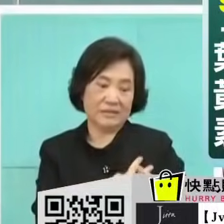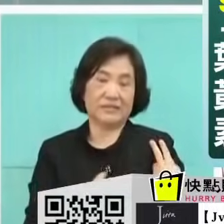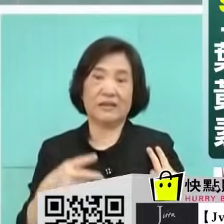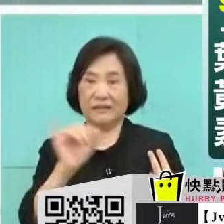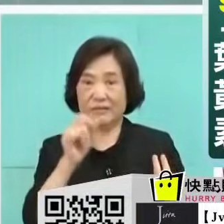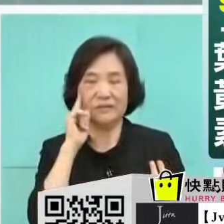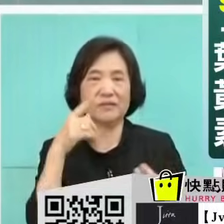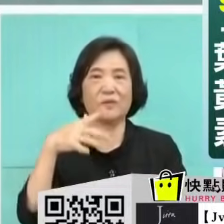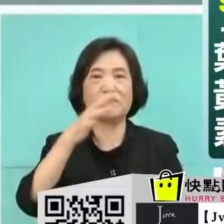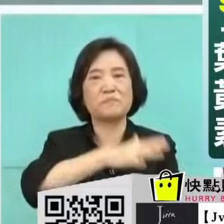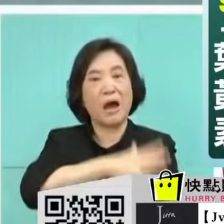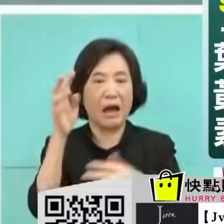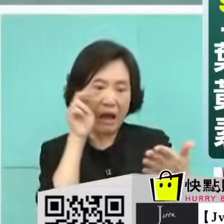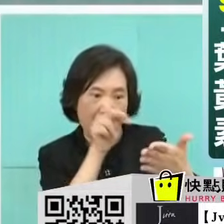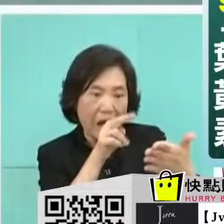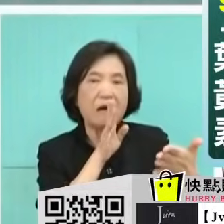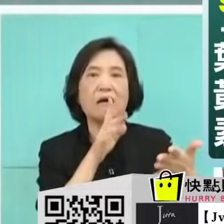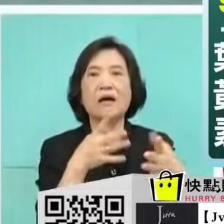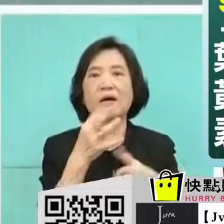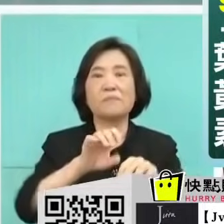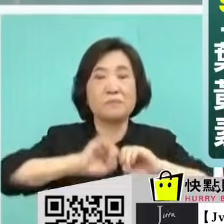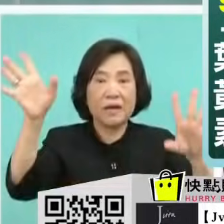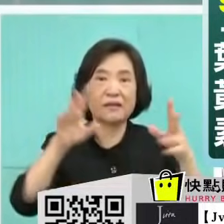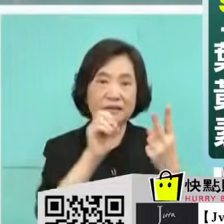这一篇新闻的发布时间是